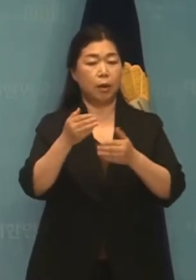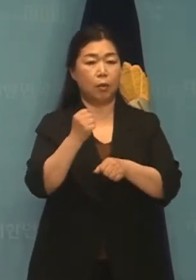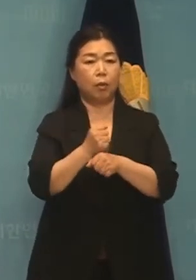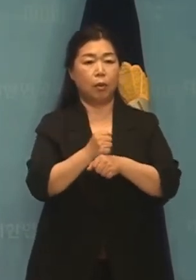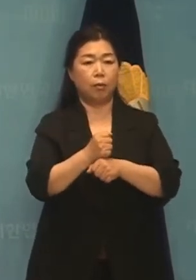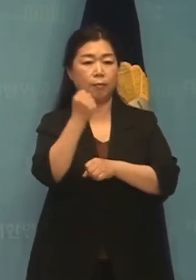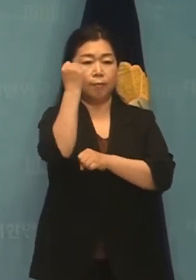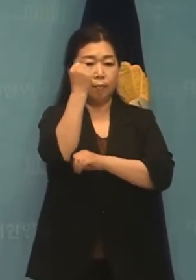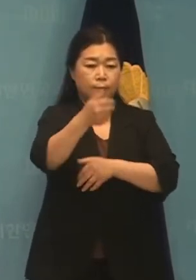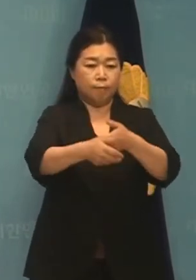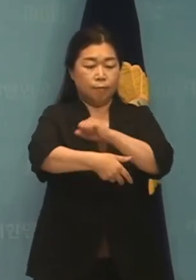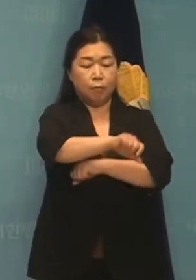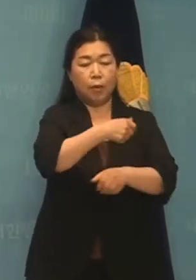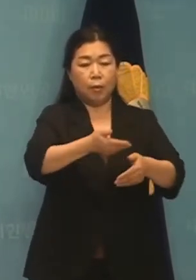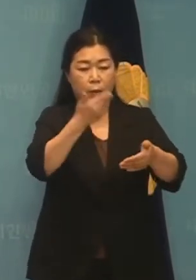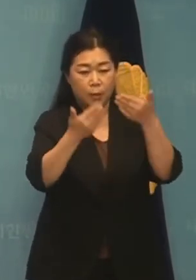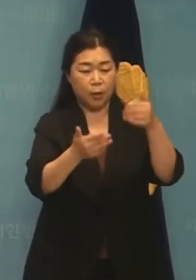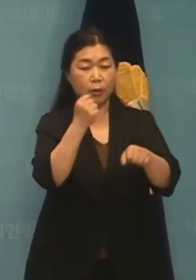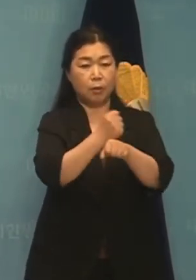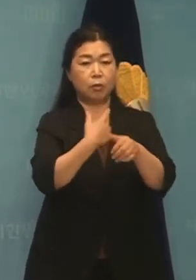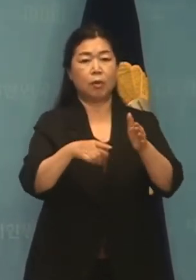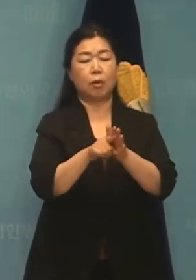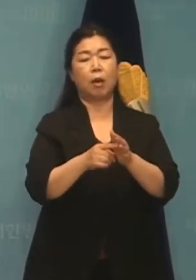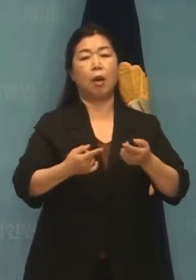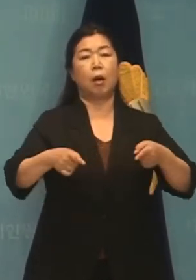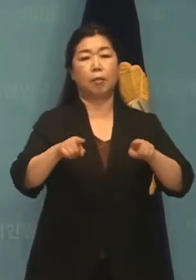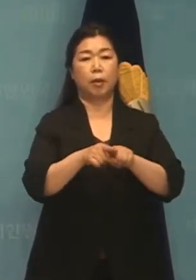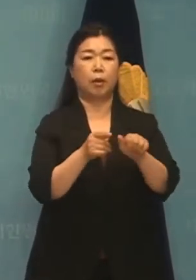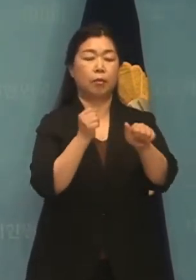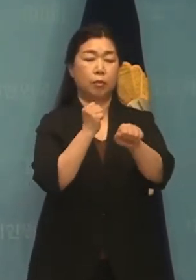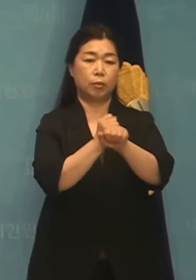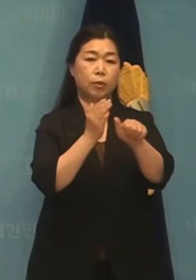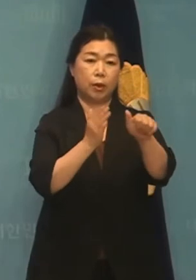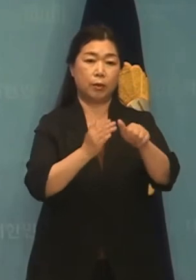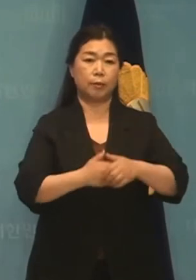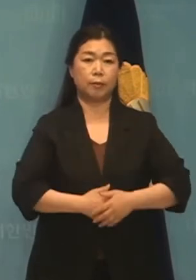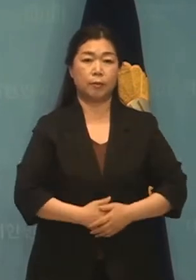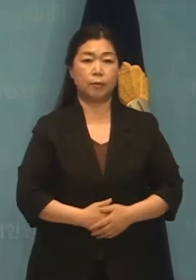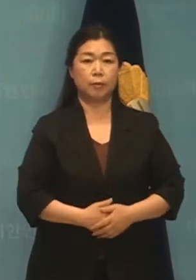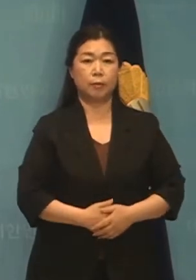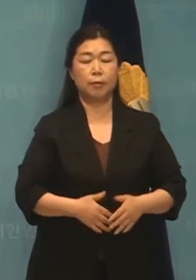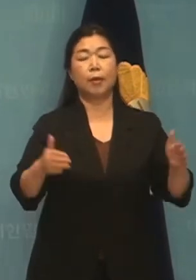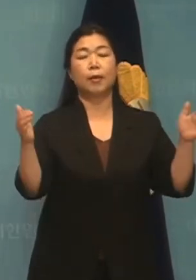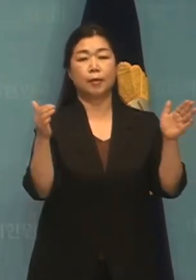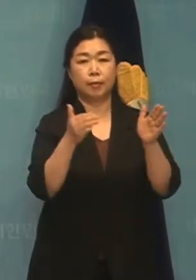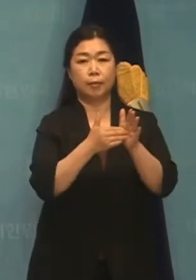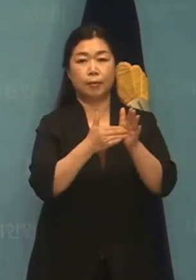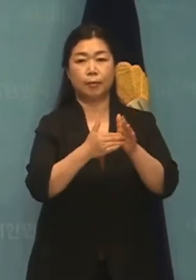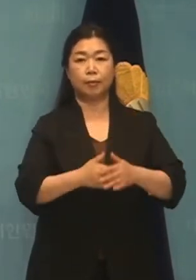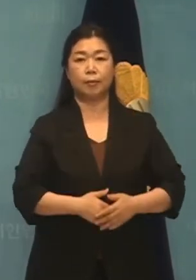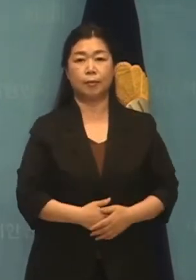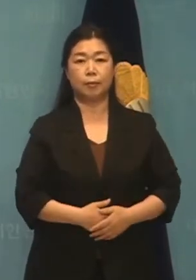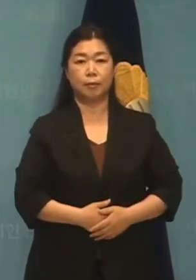빨본 세금을 위한 노력에 함께 하시길 바랍니다. 이상입니다.